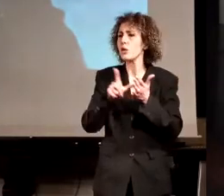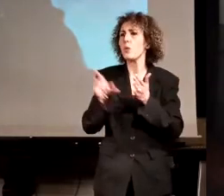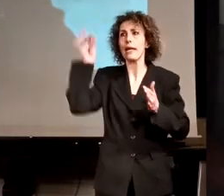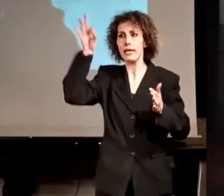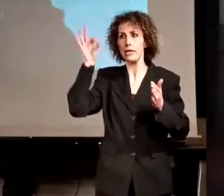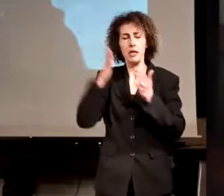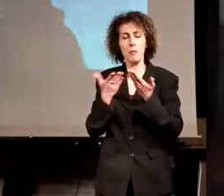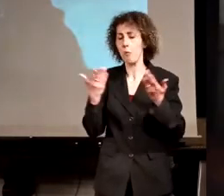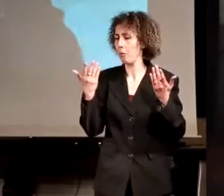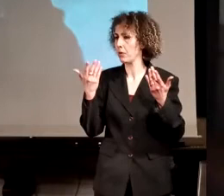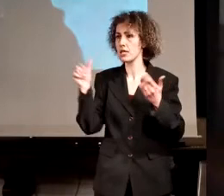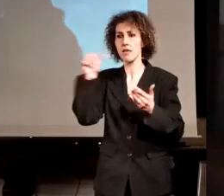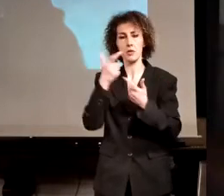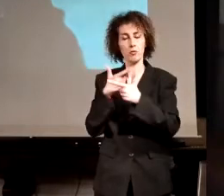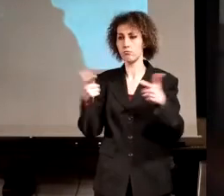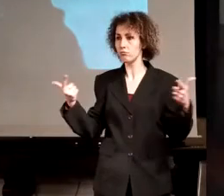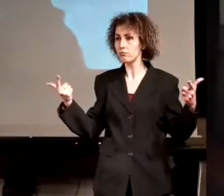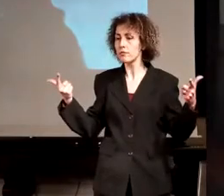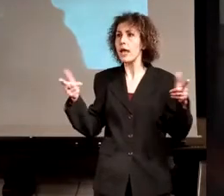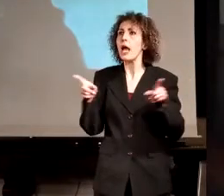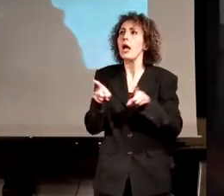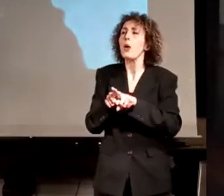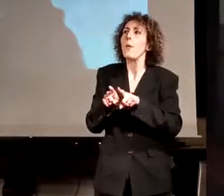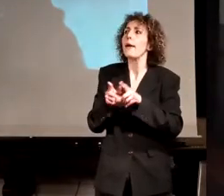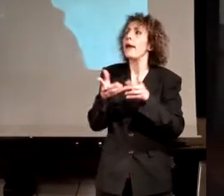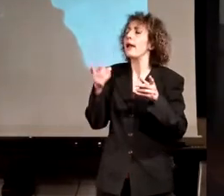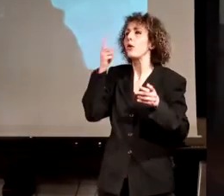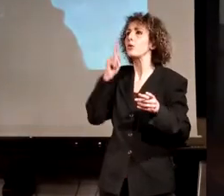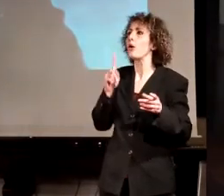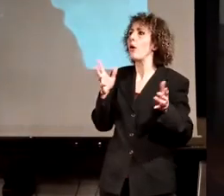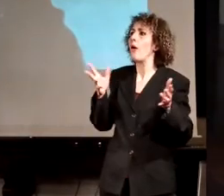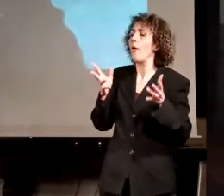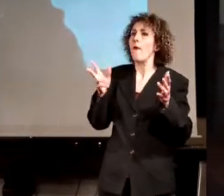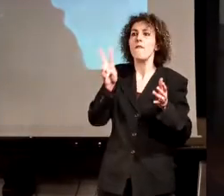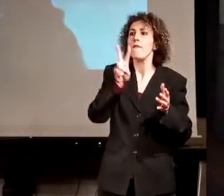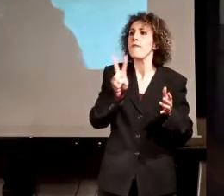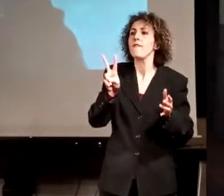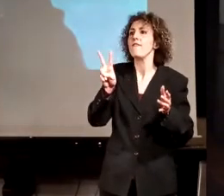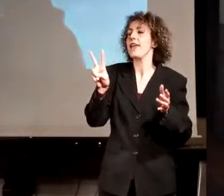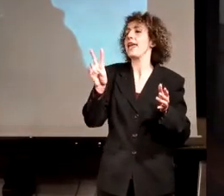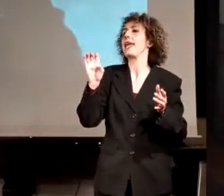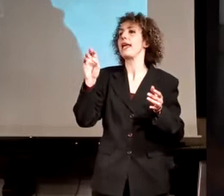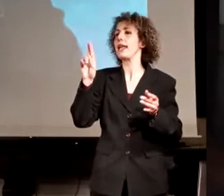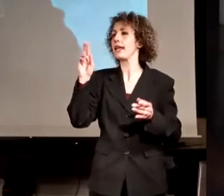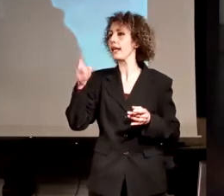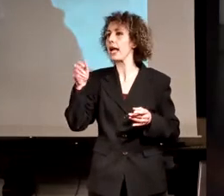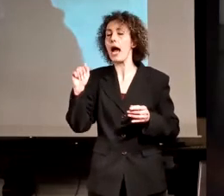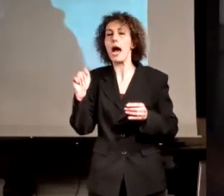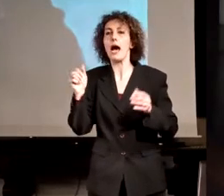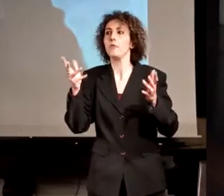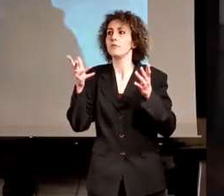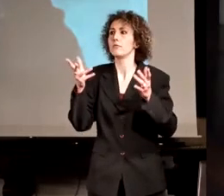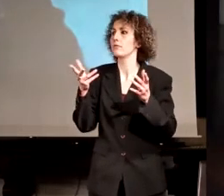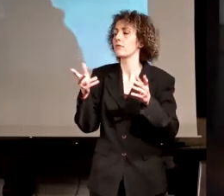come dire è come se non lo so come saving pari se non c'entra niente come ma come